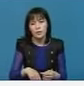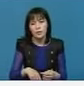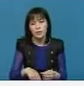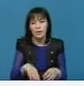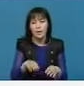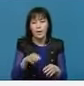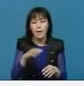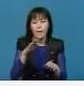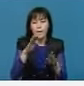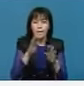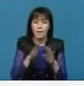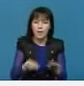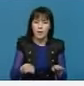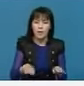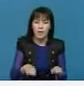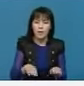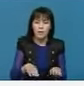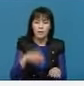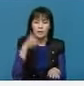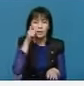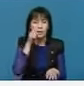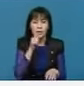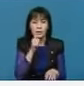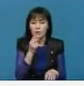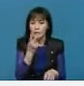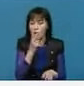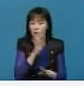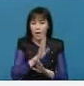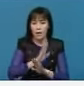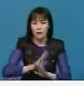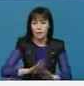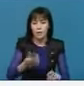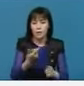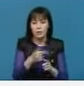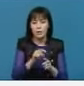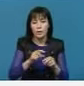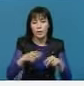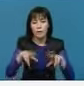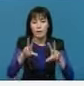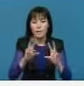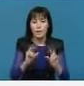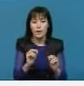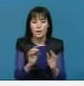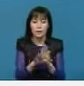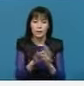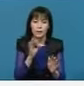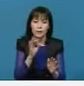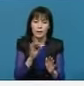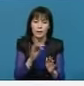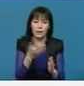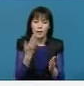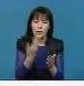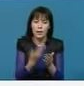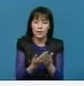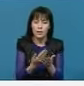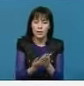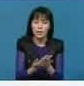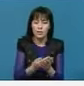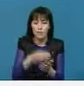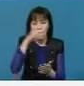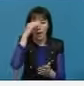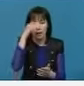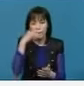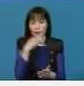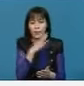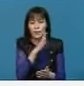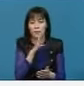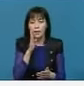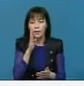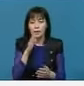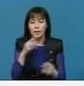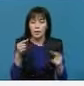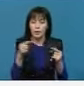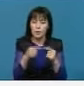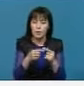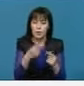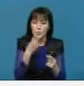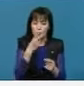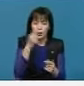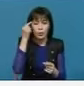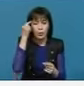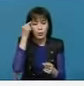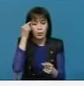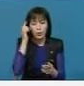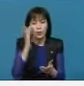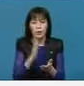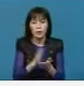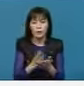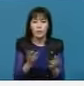ертеңіне көз сүзбейді. Сондықтан мамандық таңдау барысында талапкер де ата-ана да жеті рет өлшеп, бір рет кескені